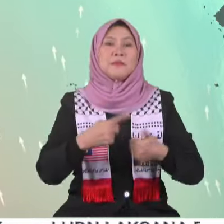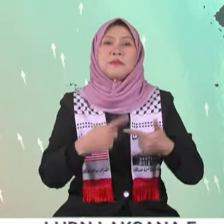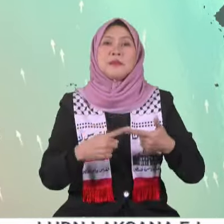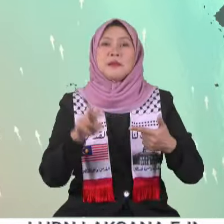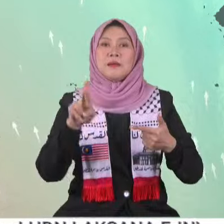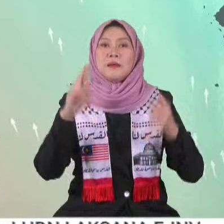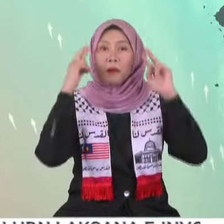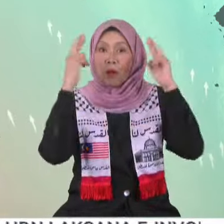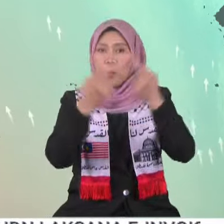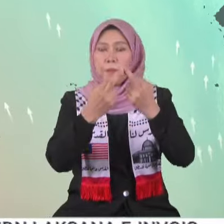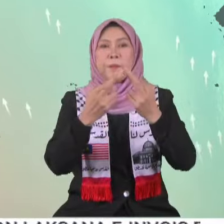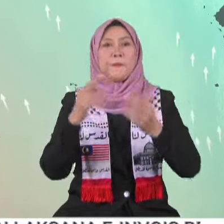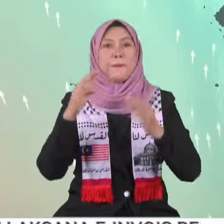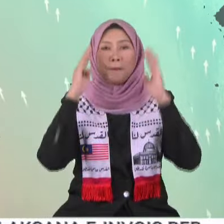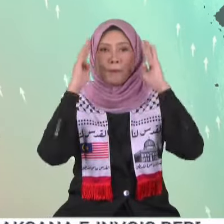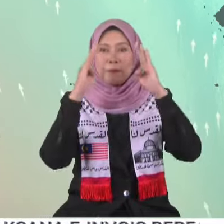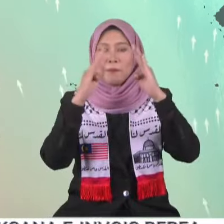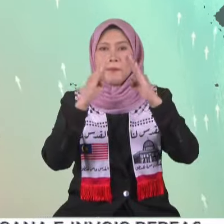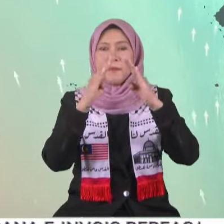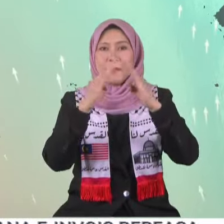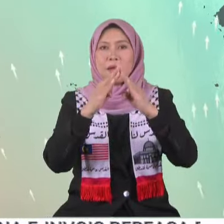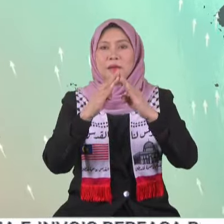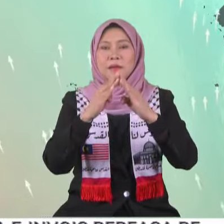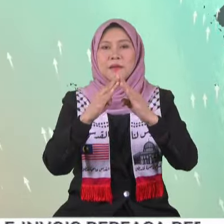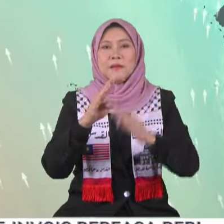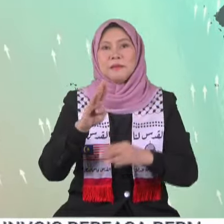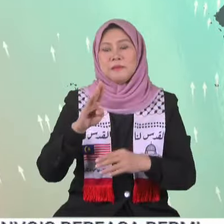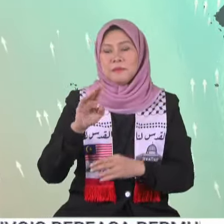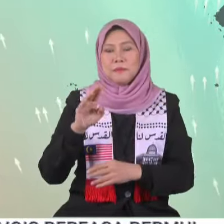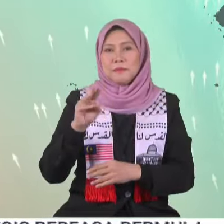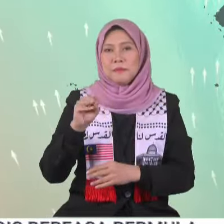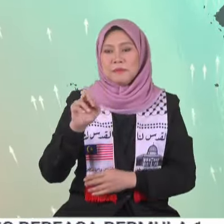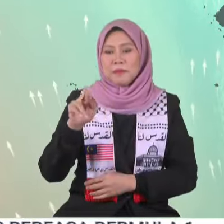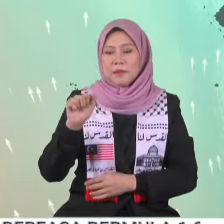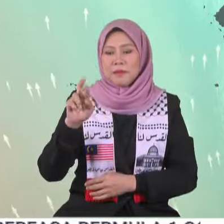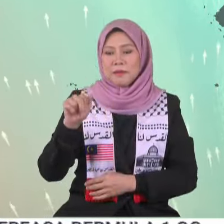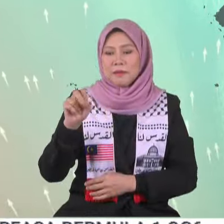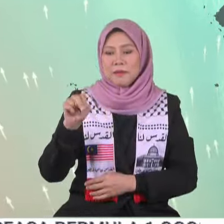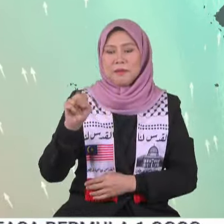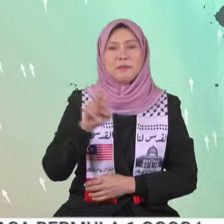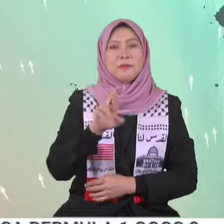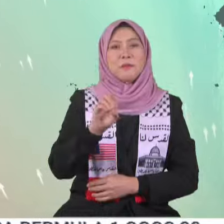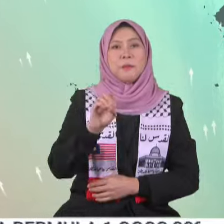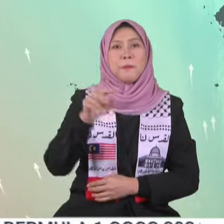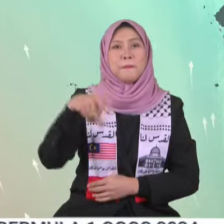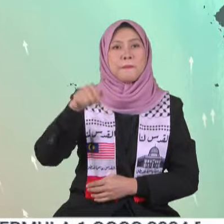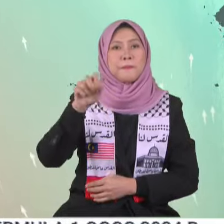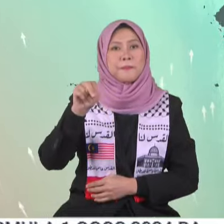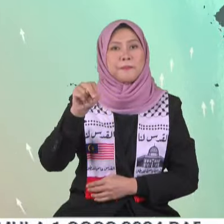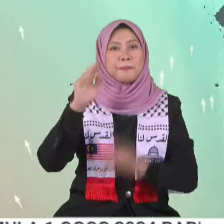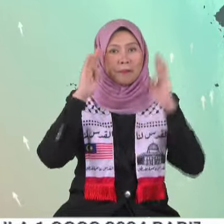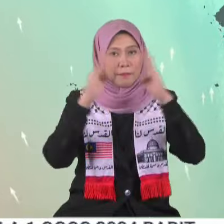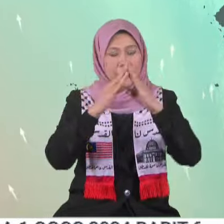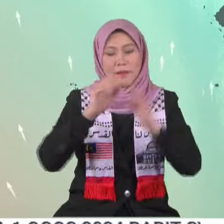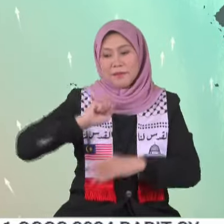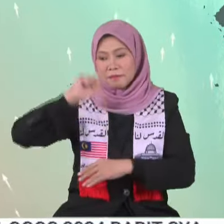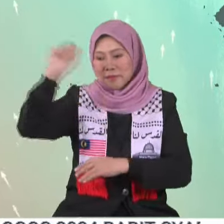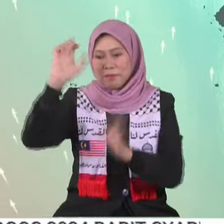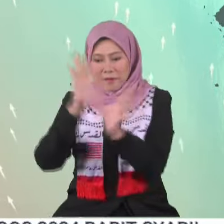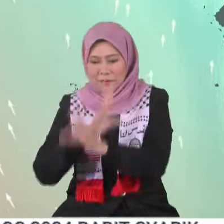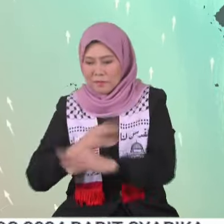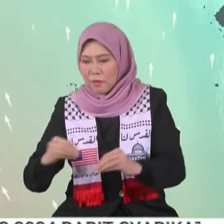Rau, Bentong, Maran, Temeloh dan juga Rompin di negeri Pahang. Sementara itu juga di Sabah dan Sarawak tiada